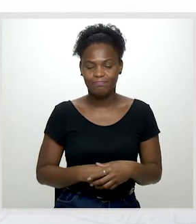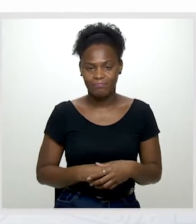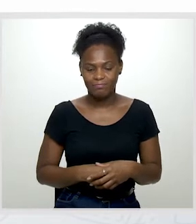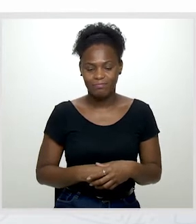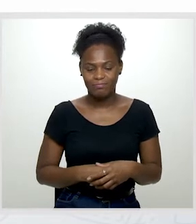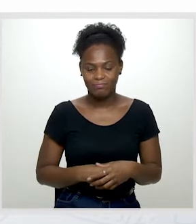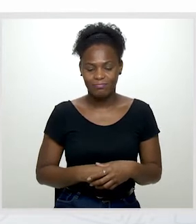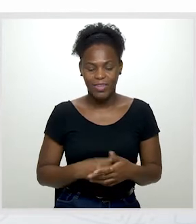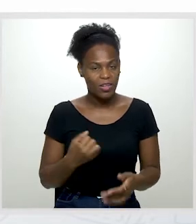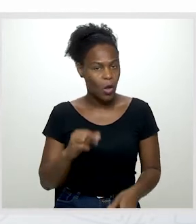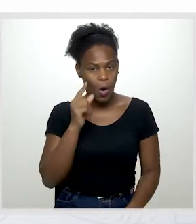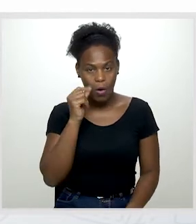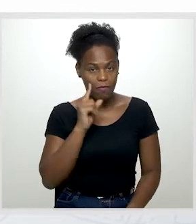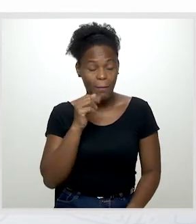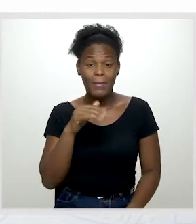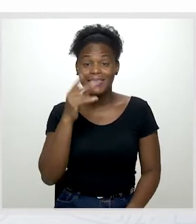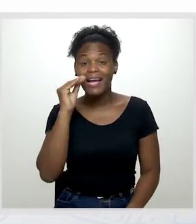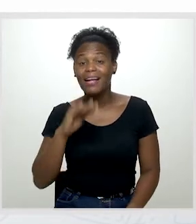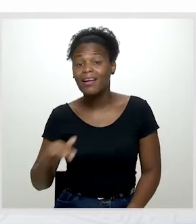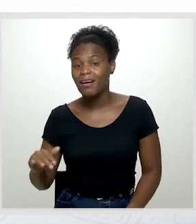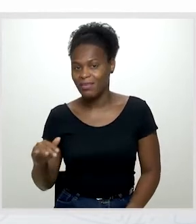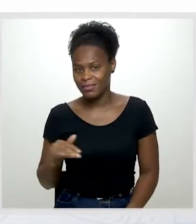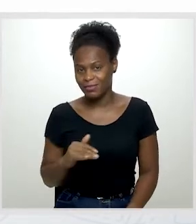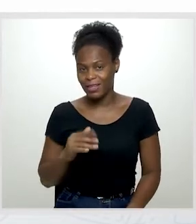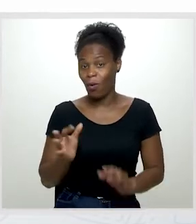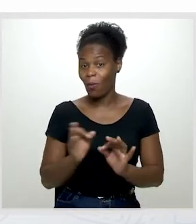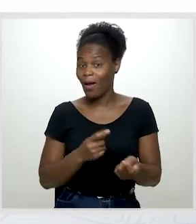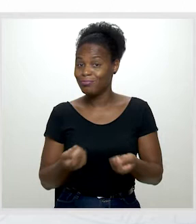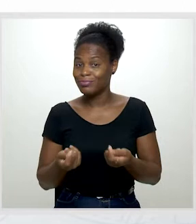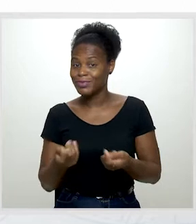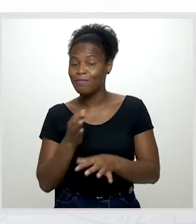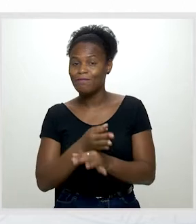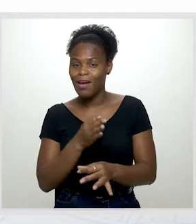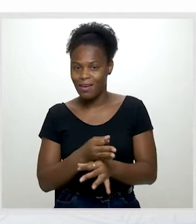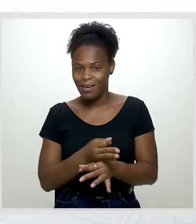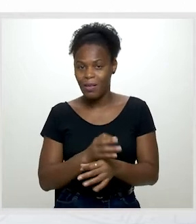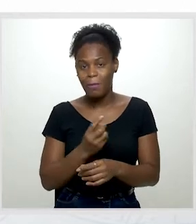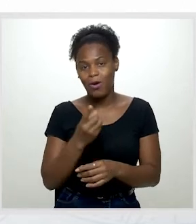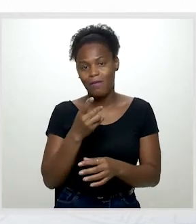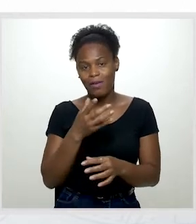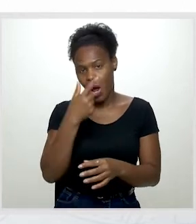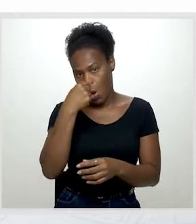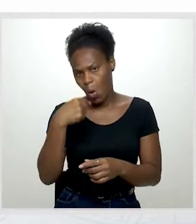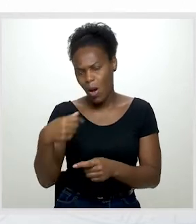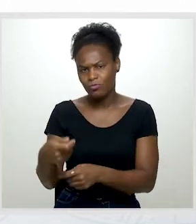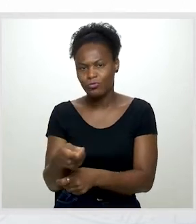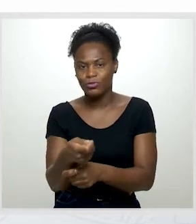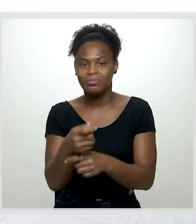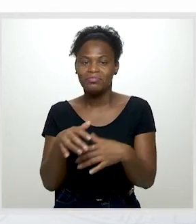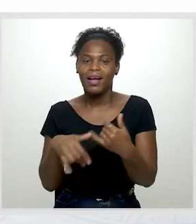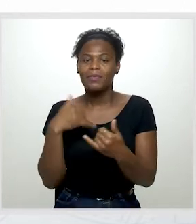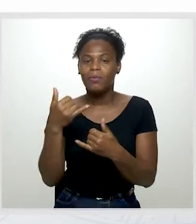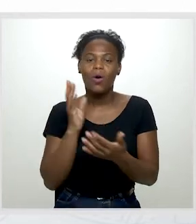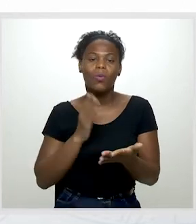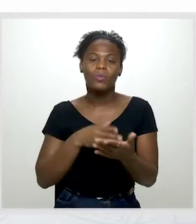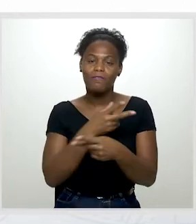Voilà. Ce n'est pas l'homme et la femme, mais ce sont les enfants qui organisent une fête pour Halloween.